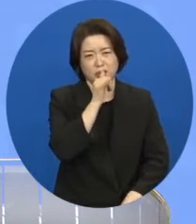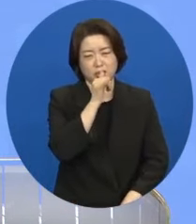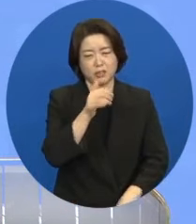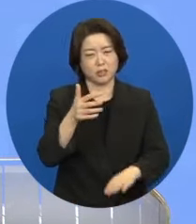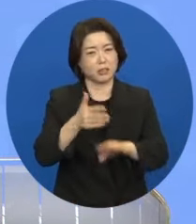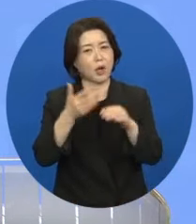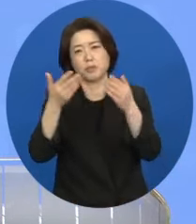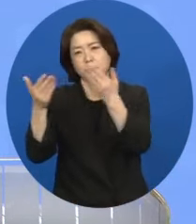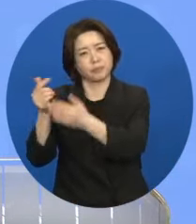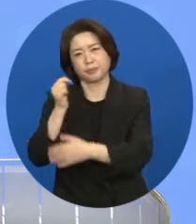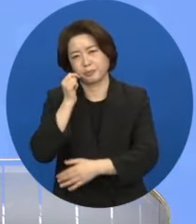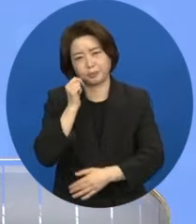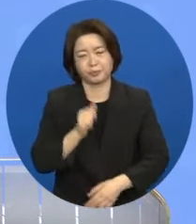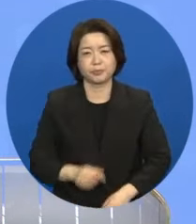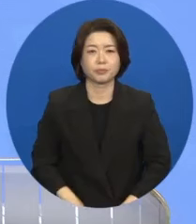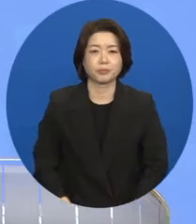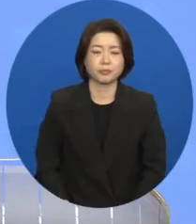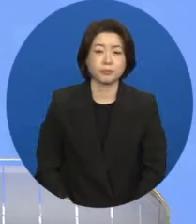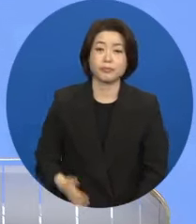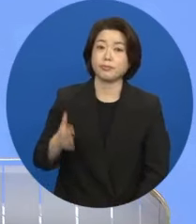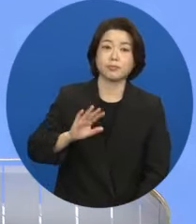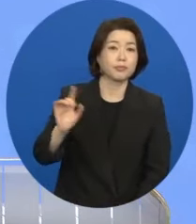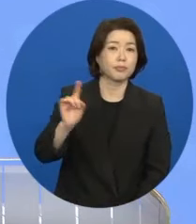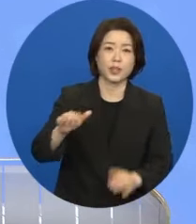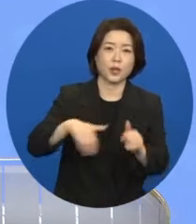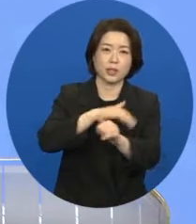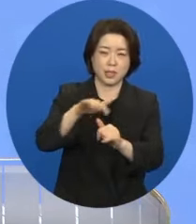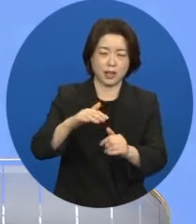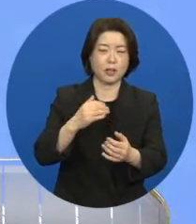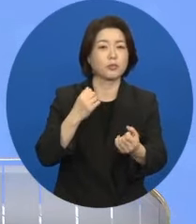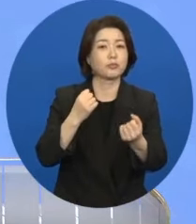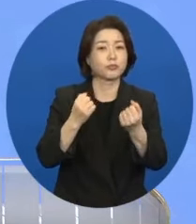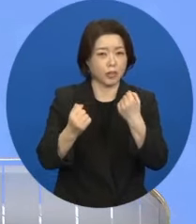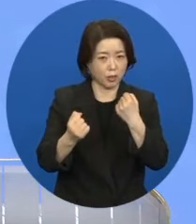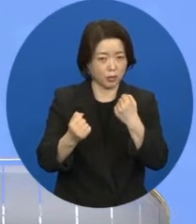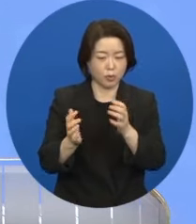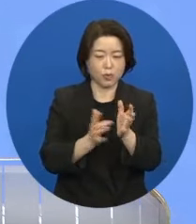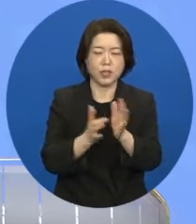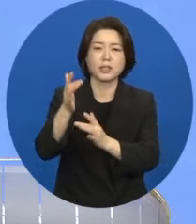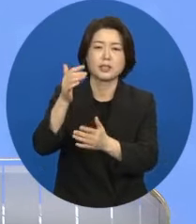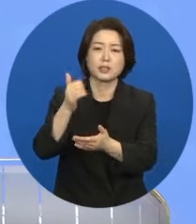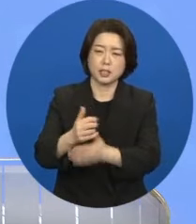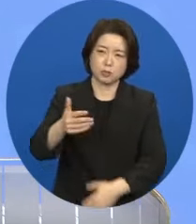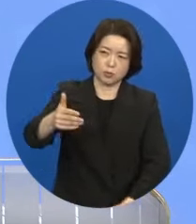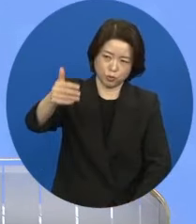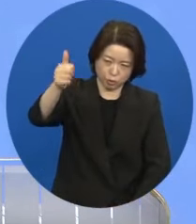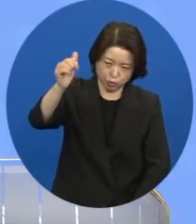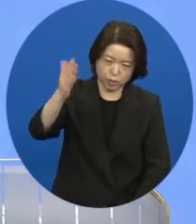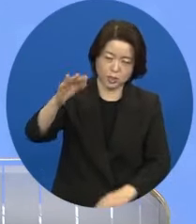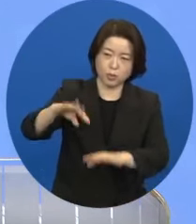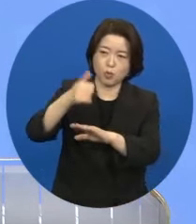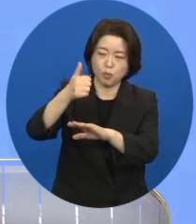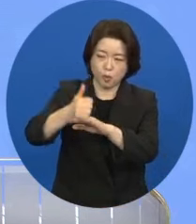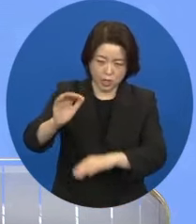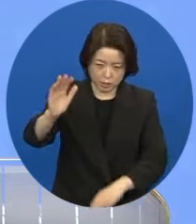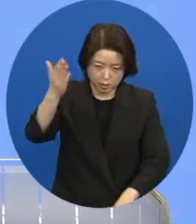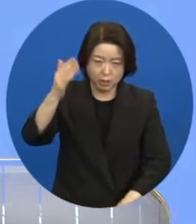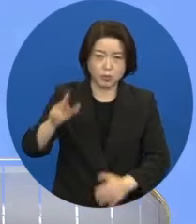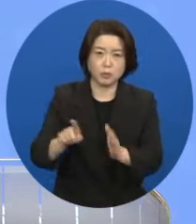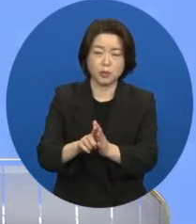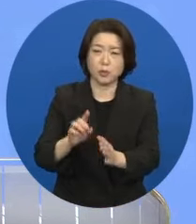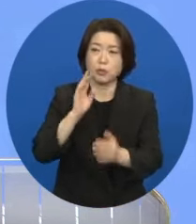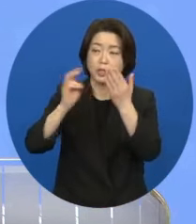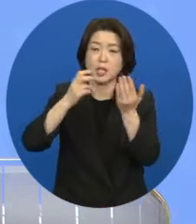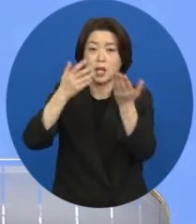없는 것이죠 그러나 어떤 상황 속에서도 예수님의 주대 되심을 믿고 찬양할